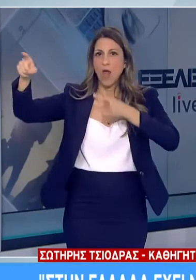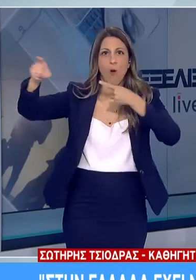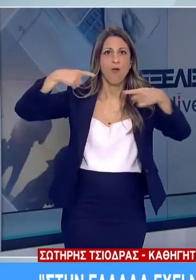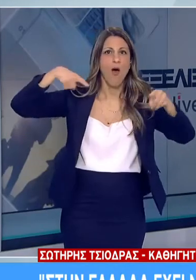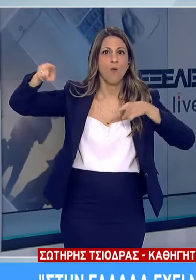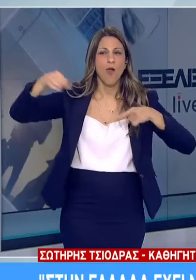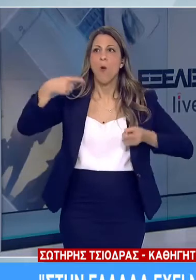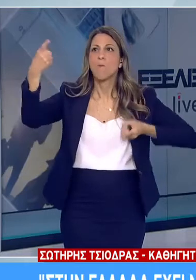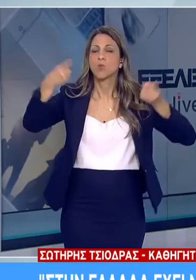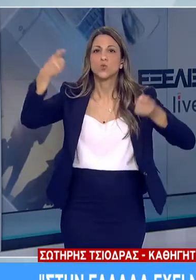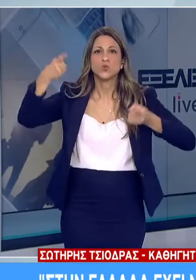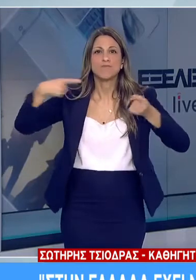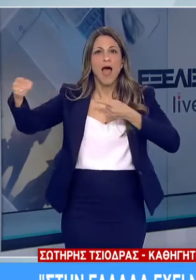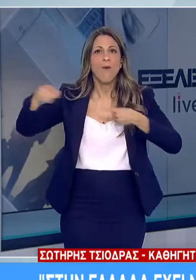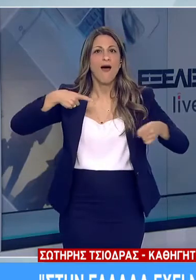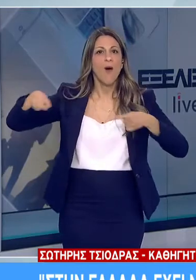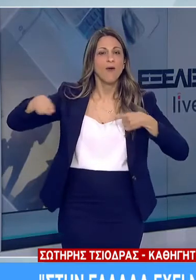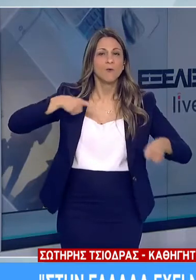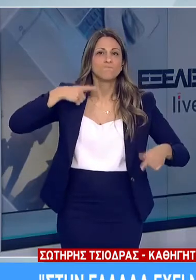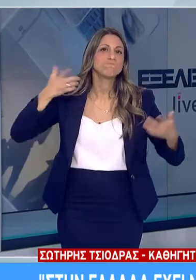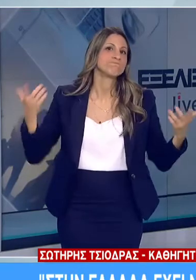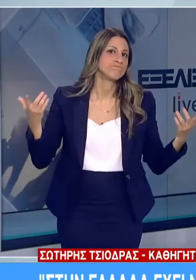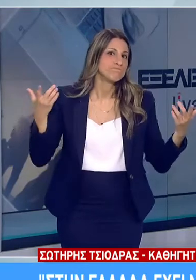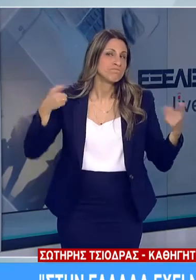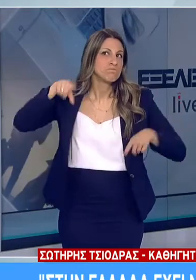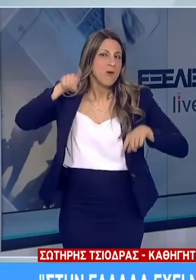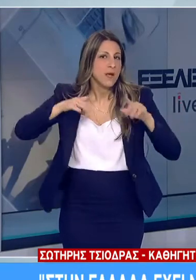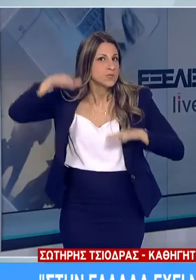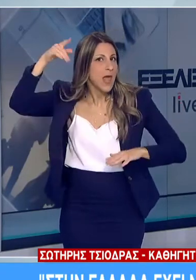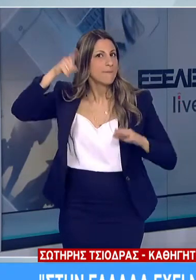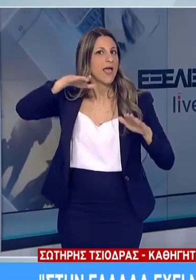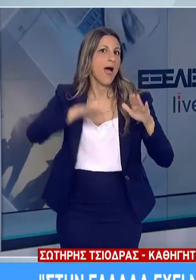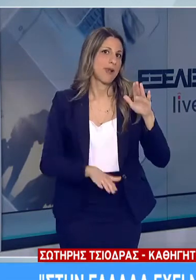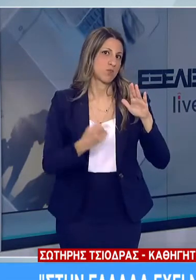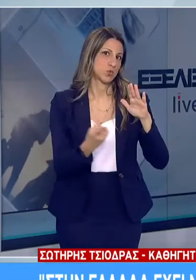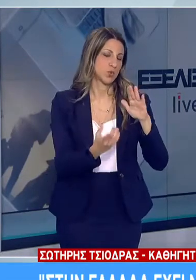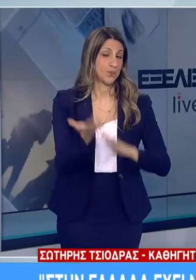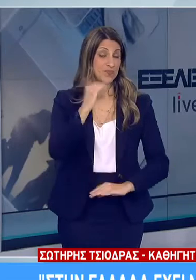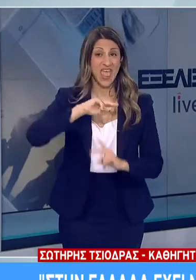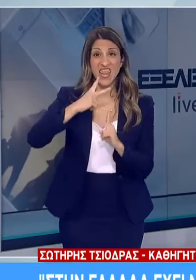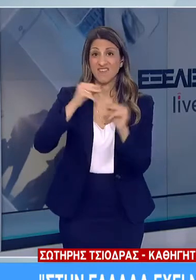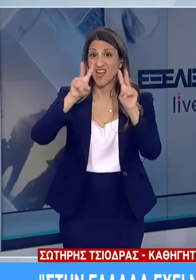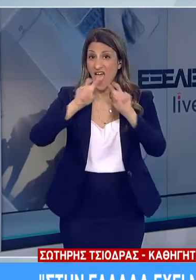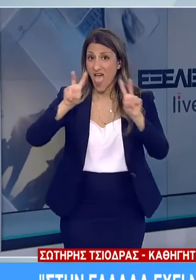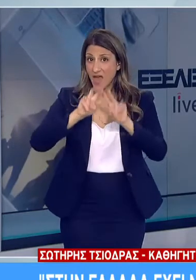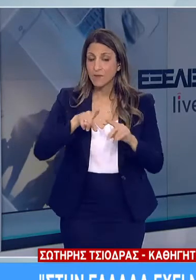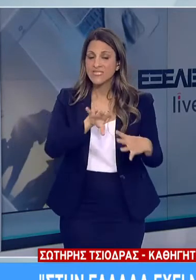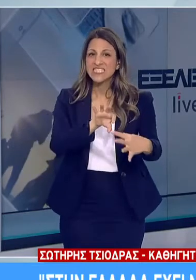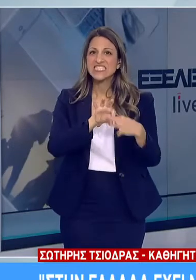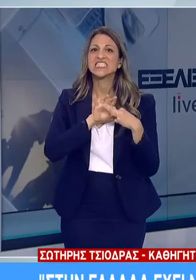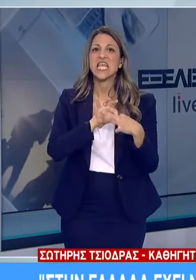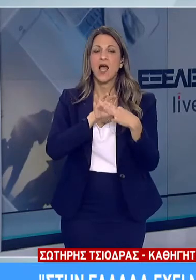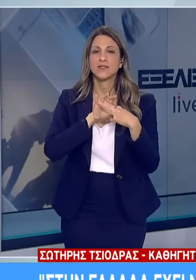Λίγο παραπάνω κάποιες περιοχές, λίγο παρακάτω κάποιες άλλες. Δεύτερον, οροεπιδημιολογική μελέτη, η οποία γίνεται σε